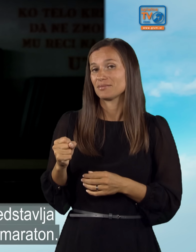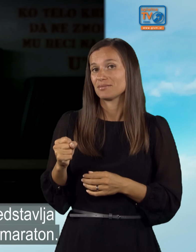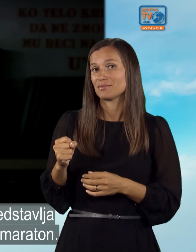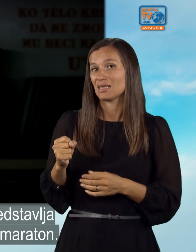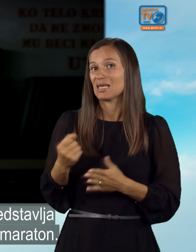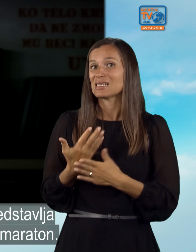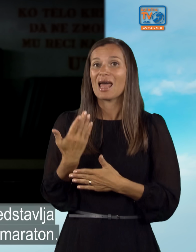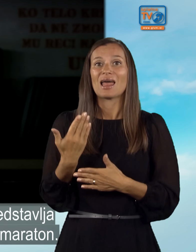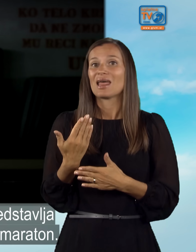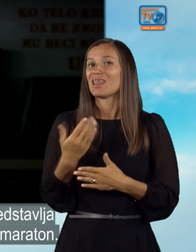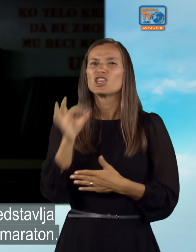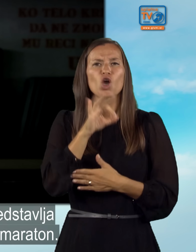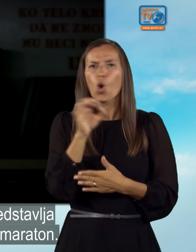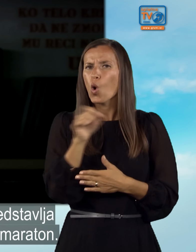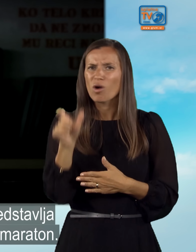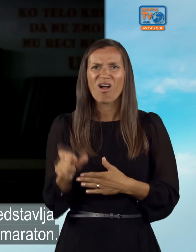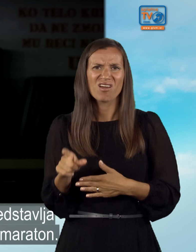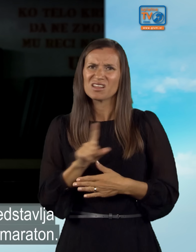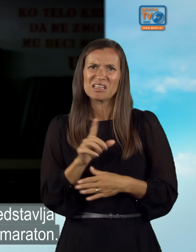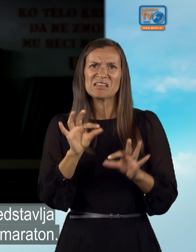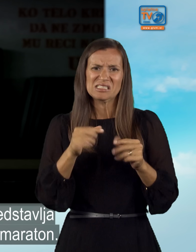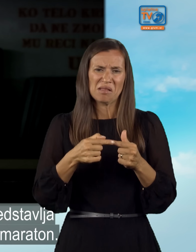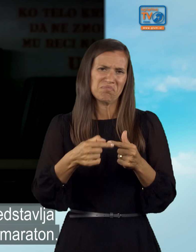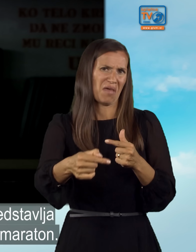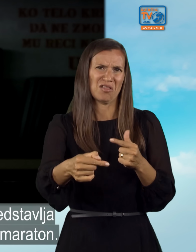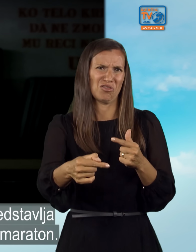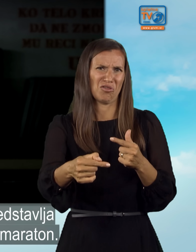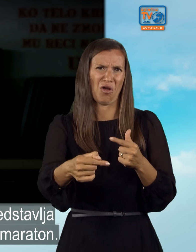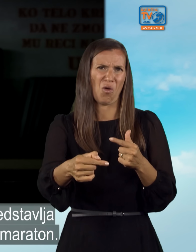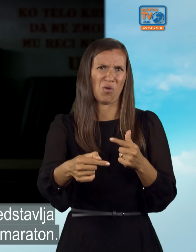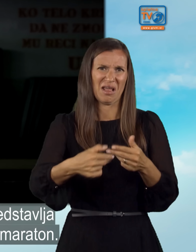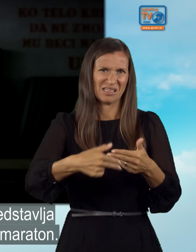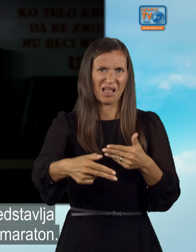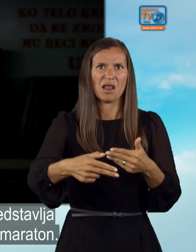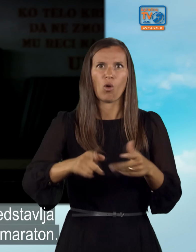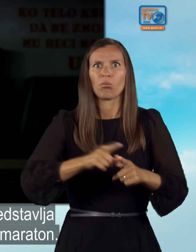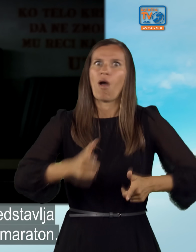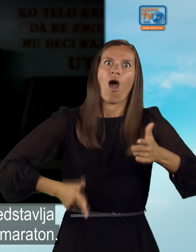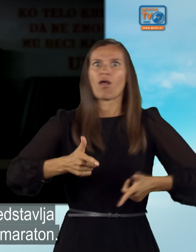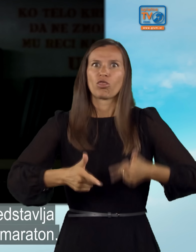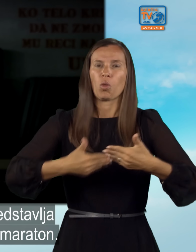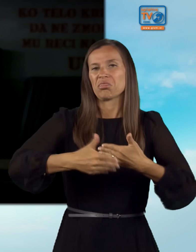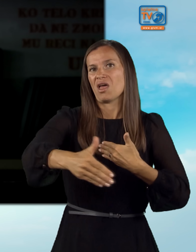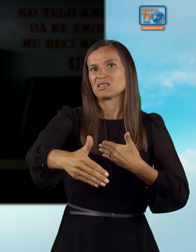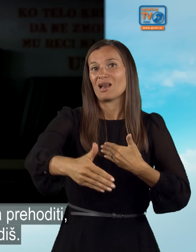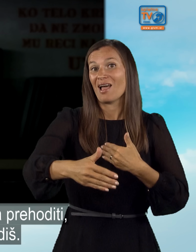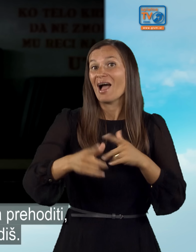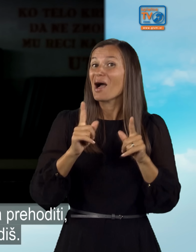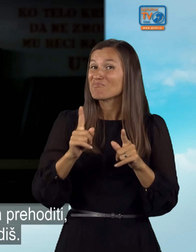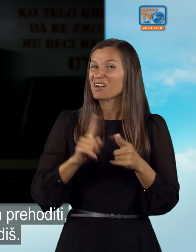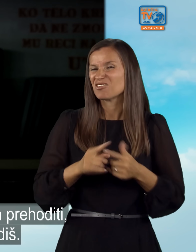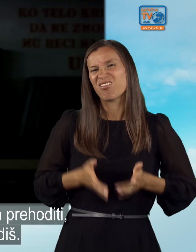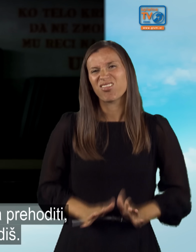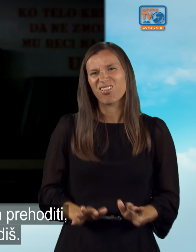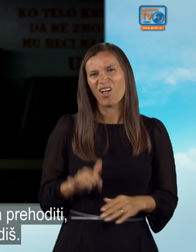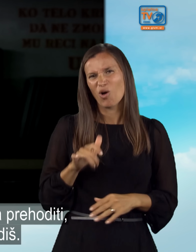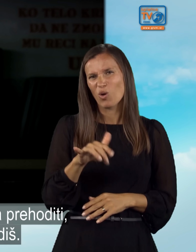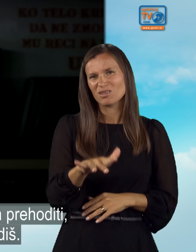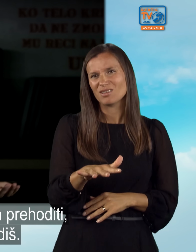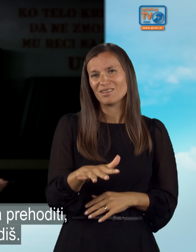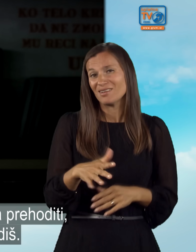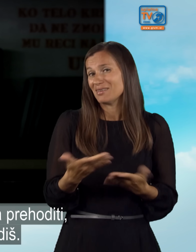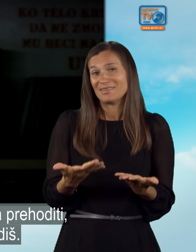Ker za nikogar ne predstavlja, ne vem, 10 metrov razdalje maraton, ne vem kakšno razdaljo. Ne. Ja, sam, če se